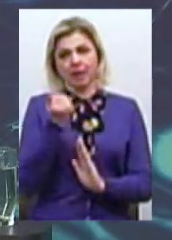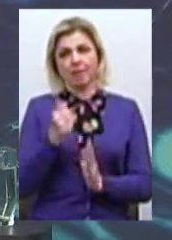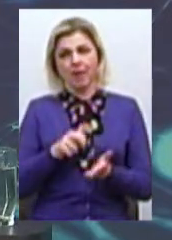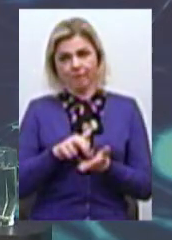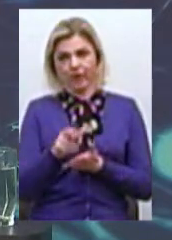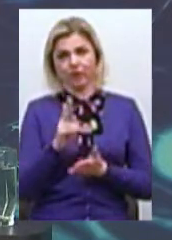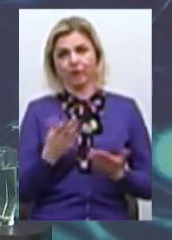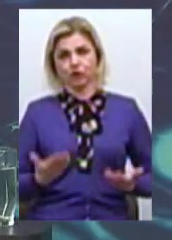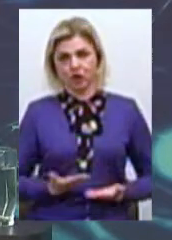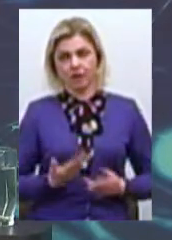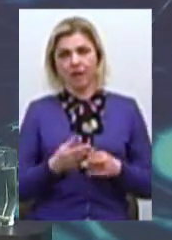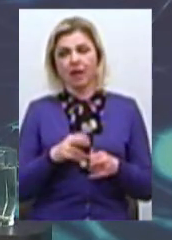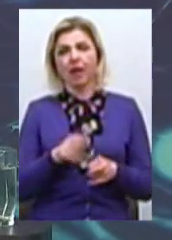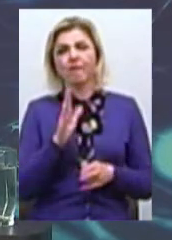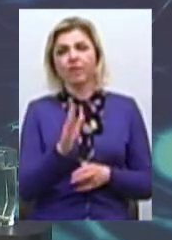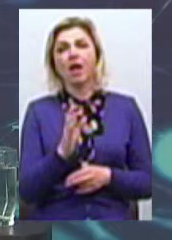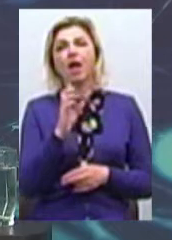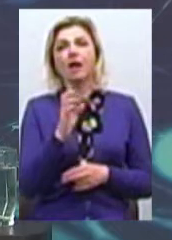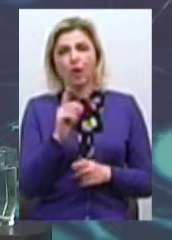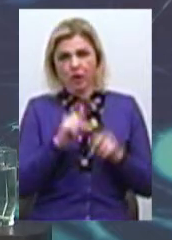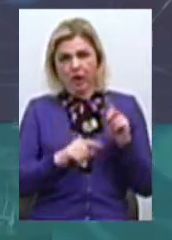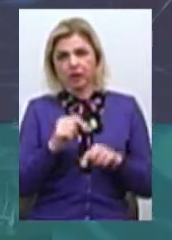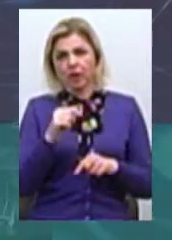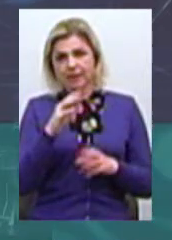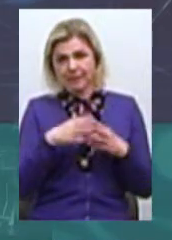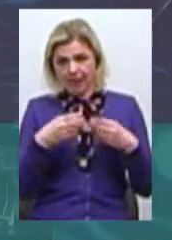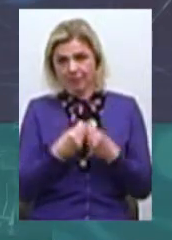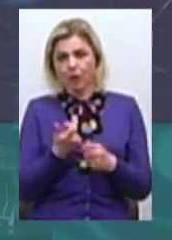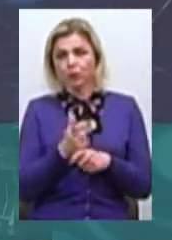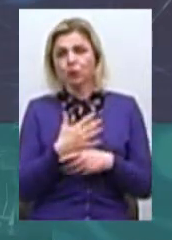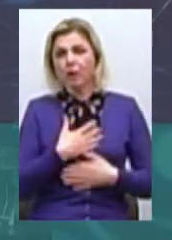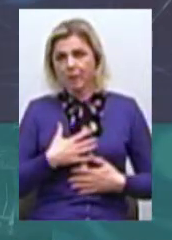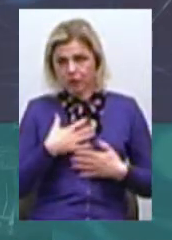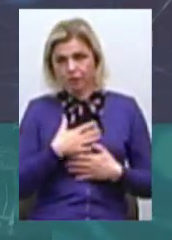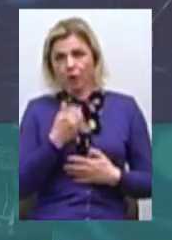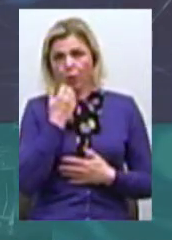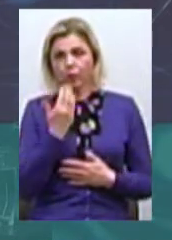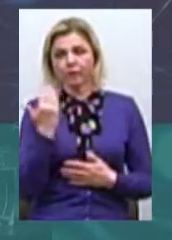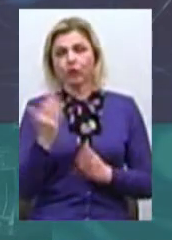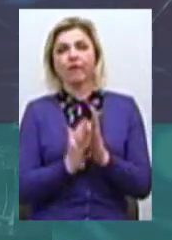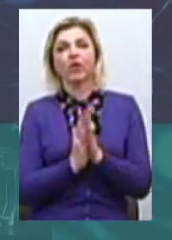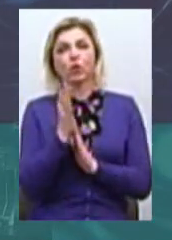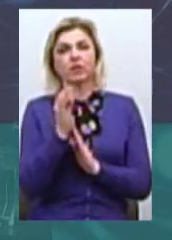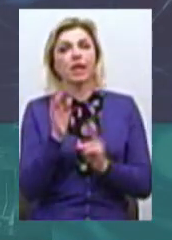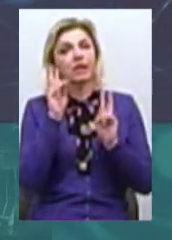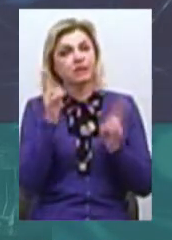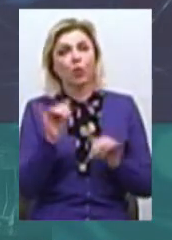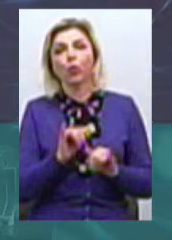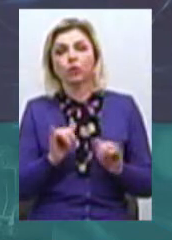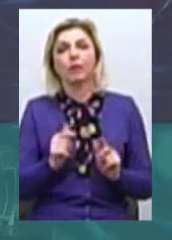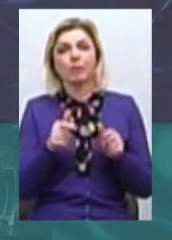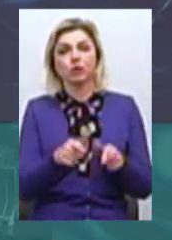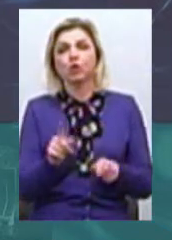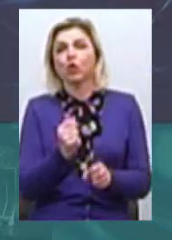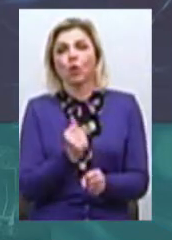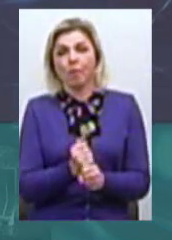яке, вибачте, в біологічних сім'ях діти дуже переживають, коли вони виростають і не знають, куди піти, що робити,